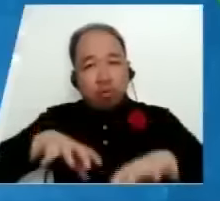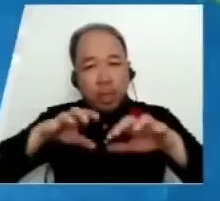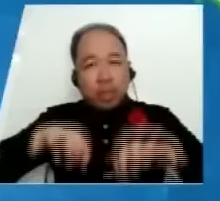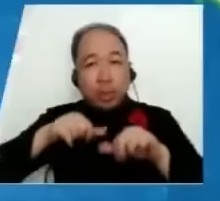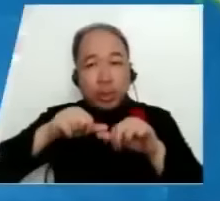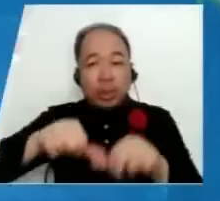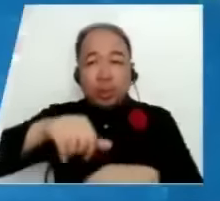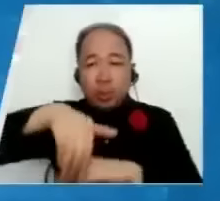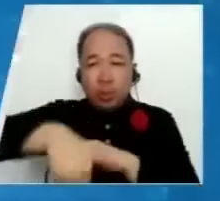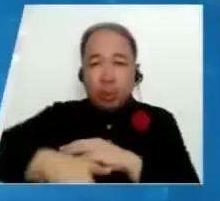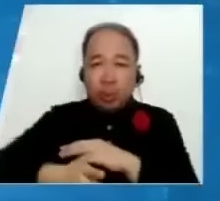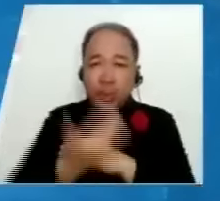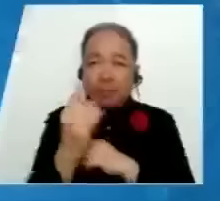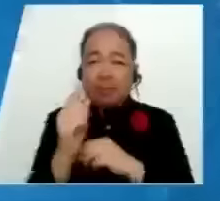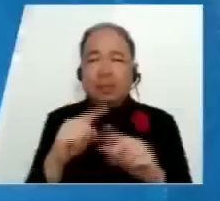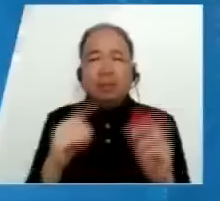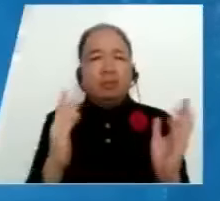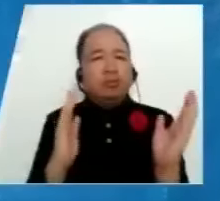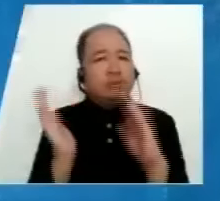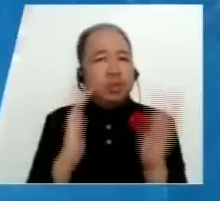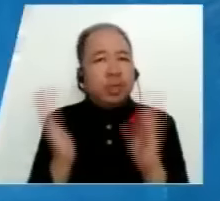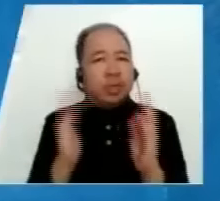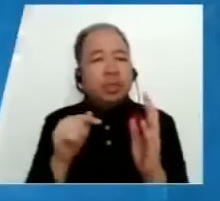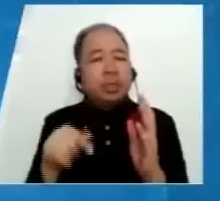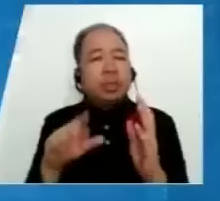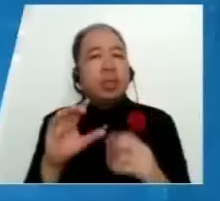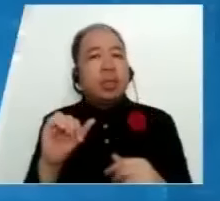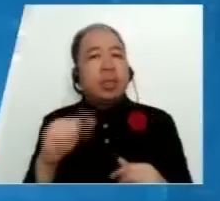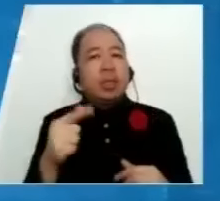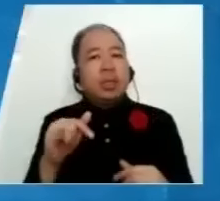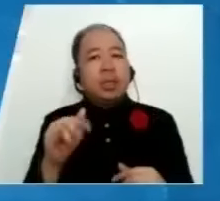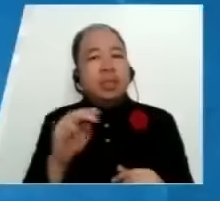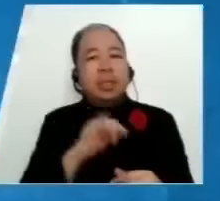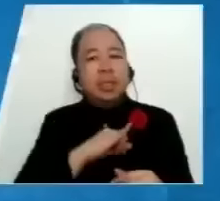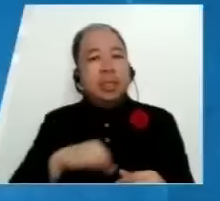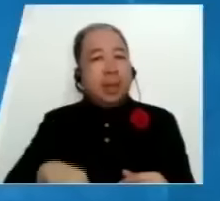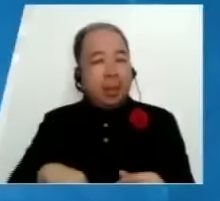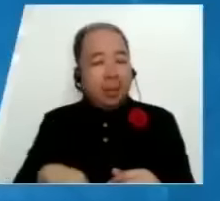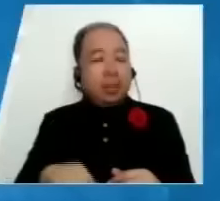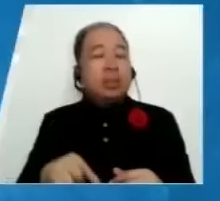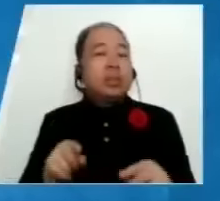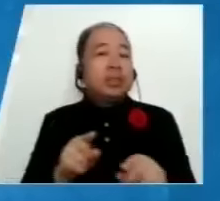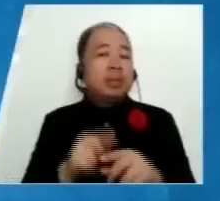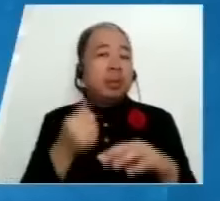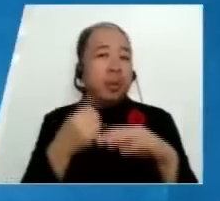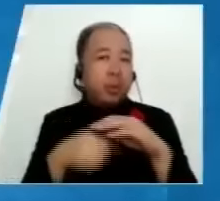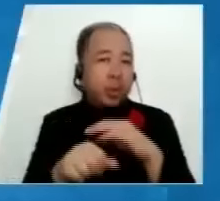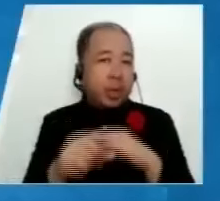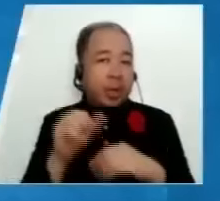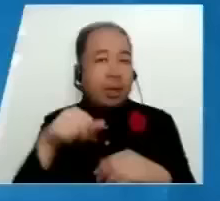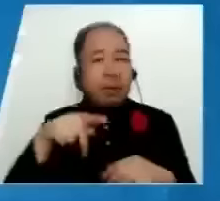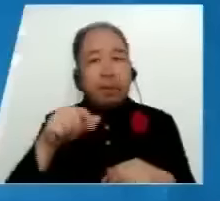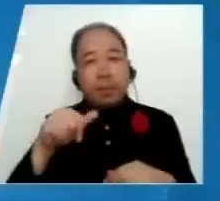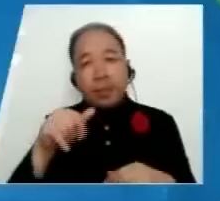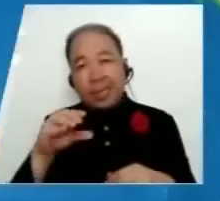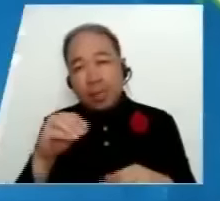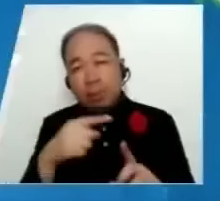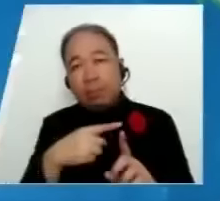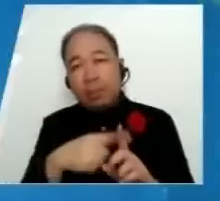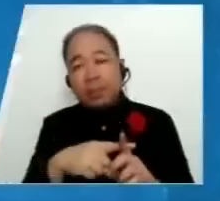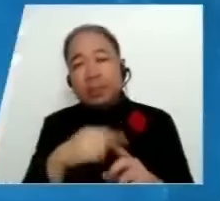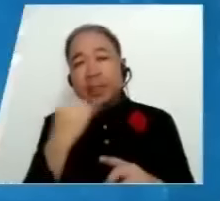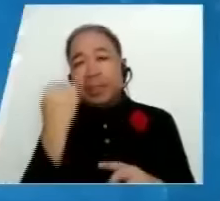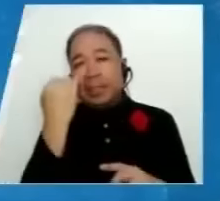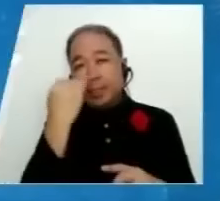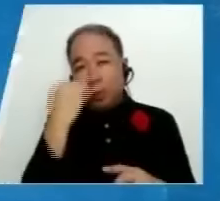mabugsubugsu pong hangin. Diyan po yan sa may Cagayan, Isabela, inaasahan din po natin yan sa may Aurora, Apayaw at pati na rin sa Ilocos Region.